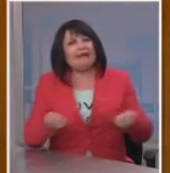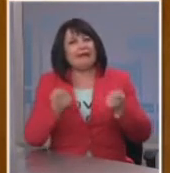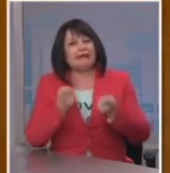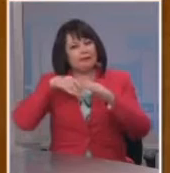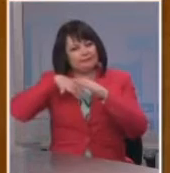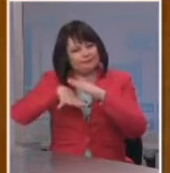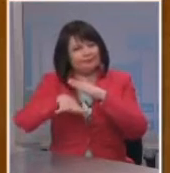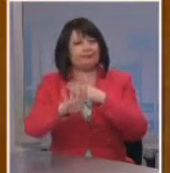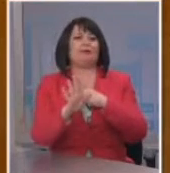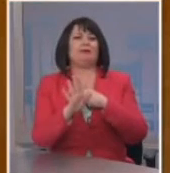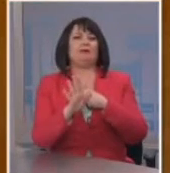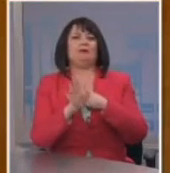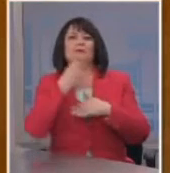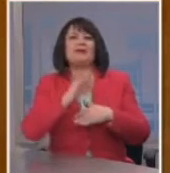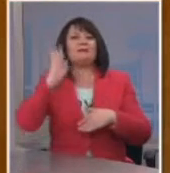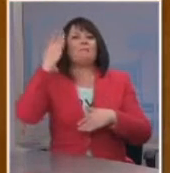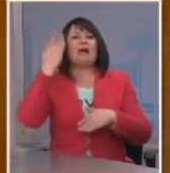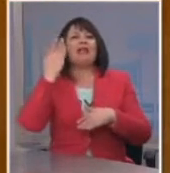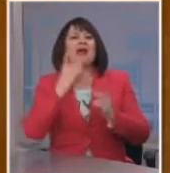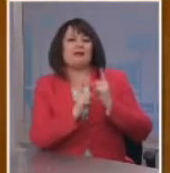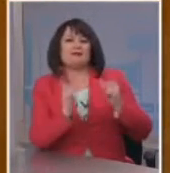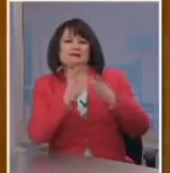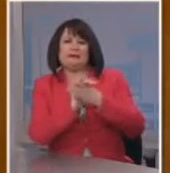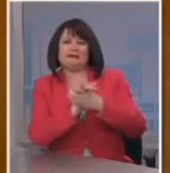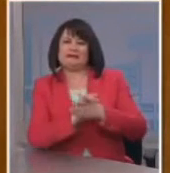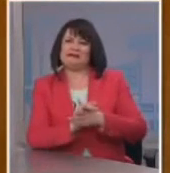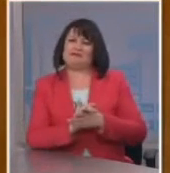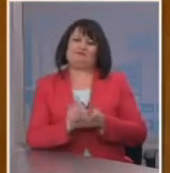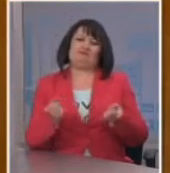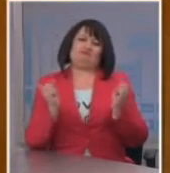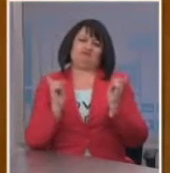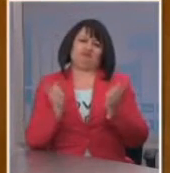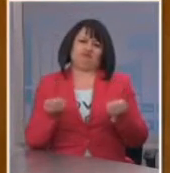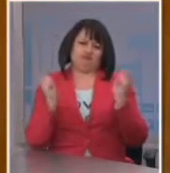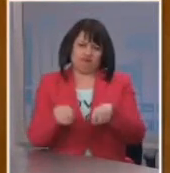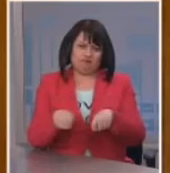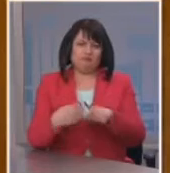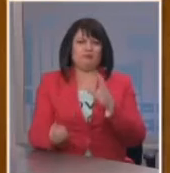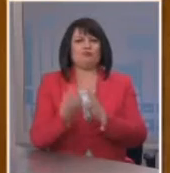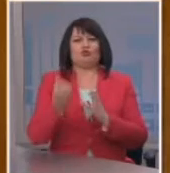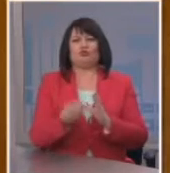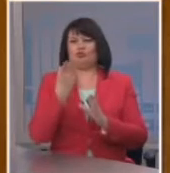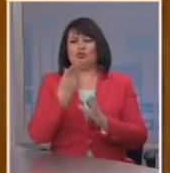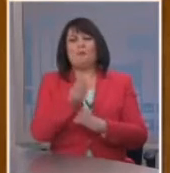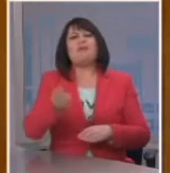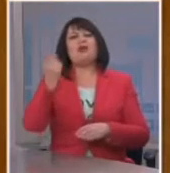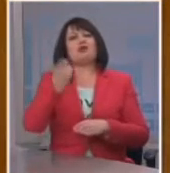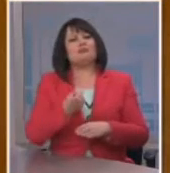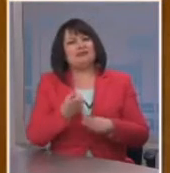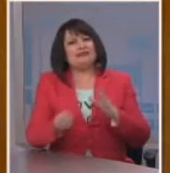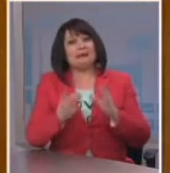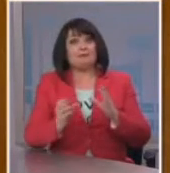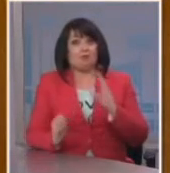στην κατεύθυνση της κατάρρευσης των παλιών συνενέσεων και στην κατεύθυνση της διαμόρφωσης νέων προοδευτικών πλειοψηφιών, οι